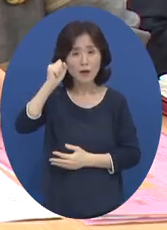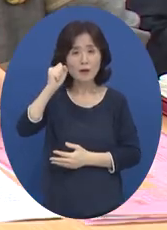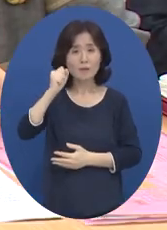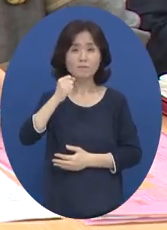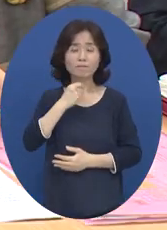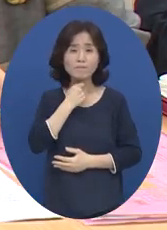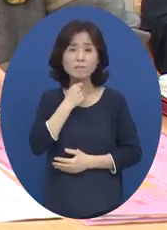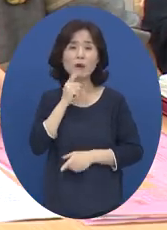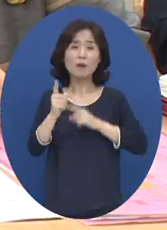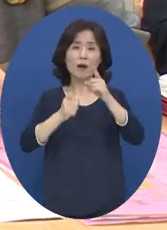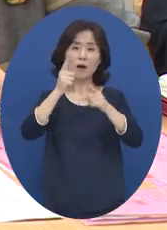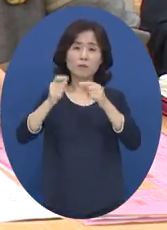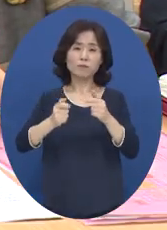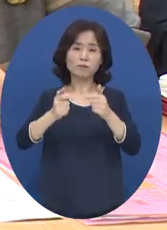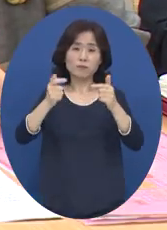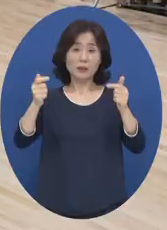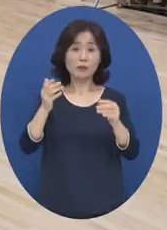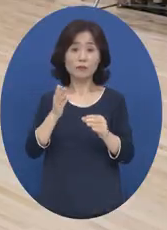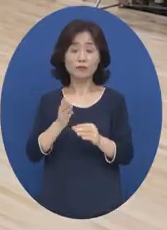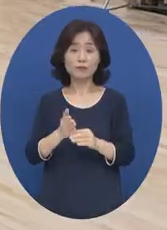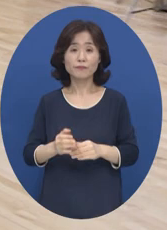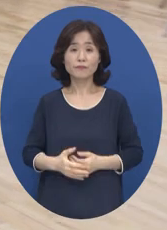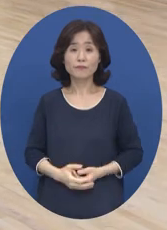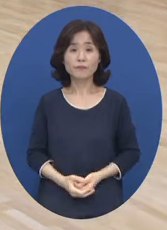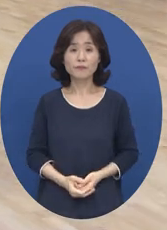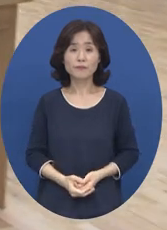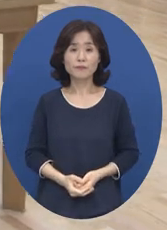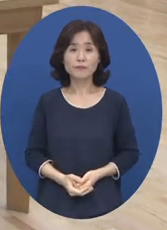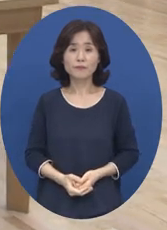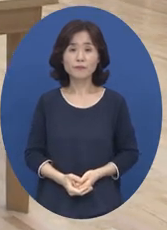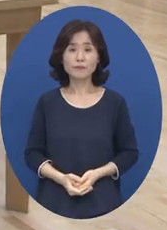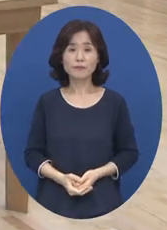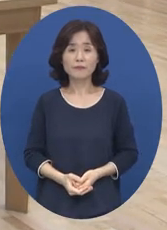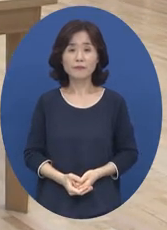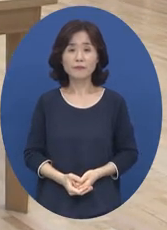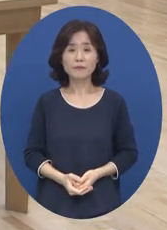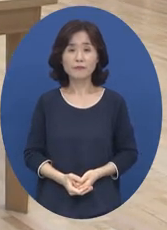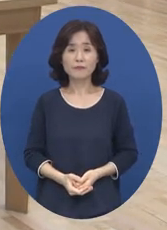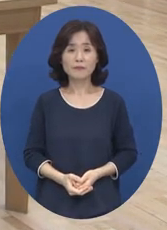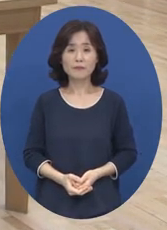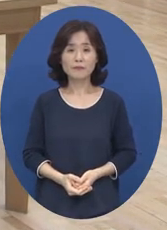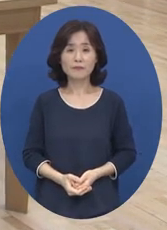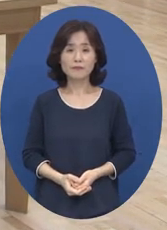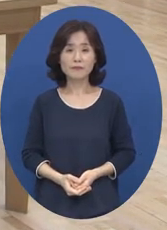바람의 목소리가 커지고 있습니다. 경기지TV 최지연입니다.